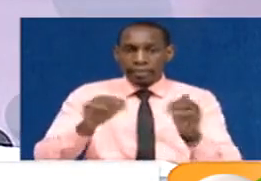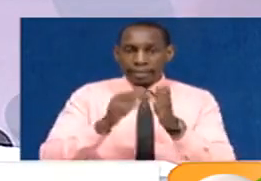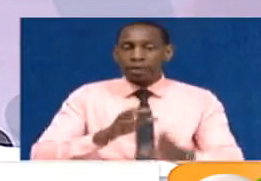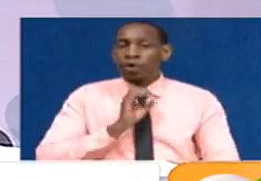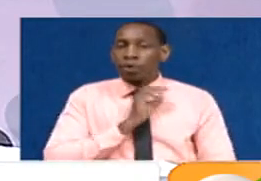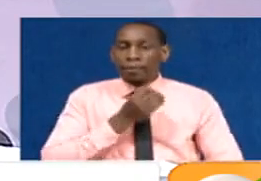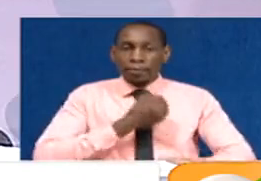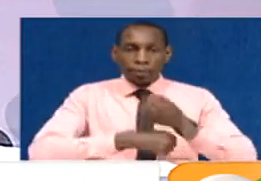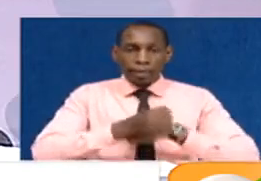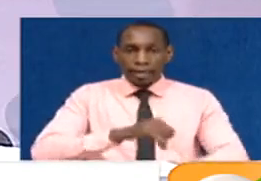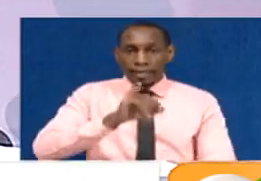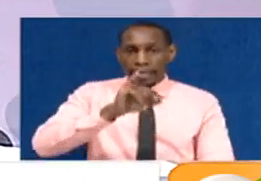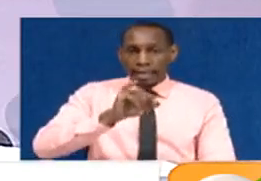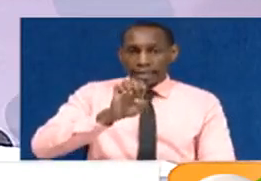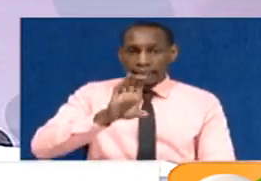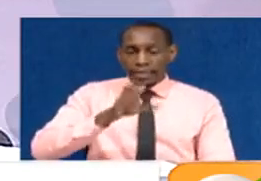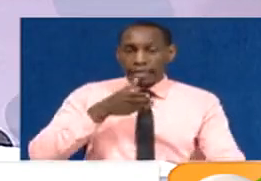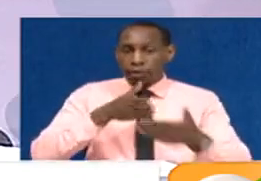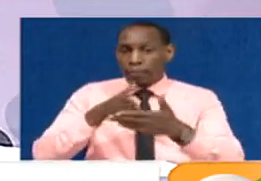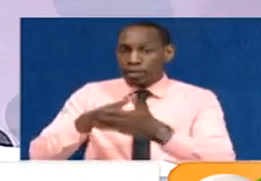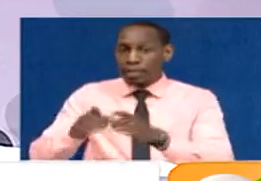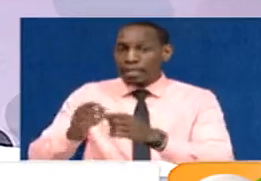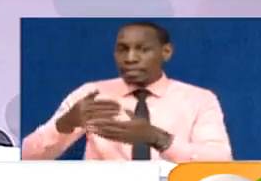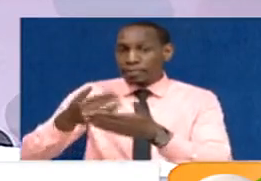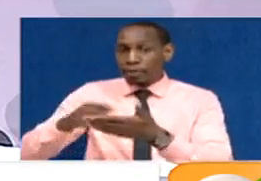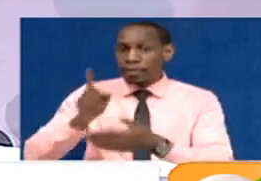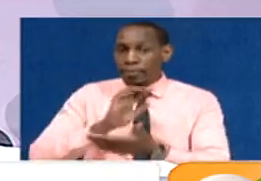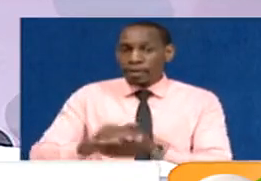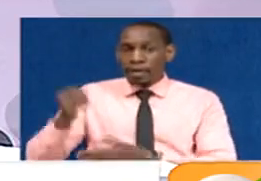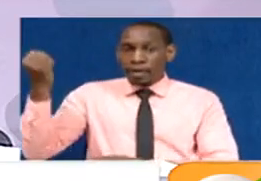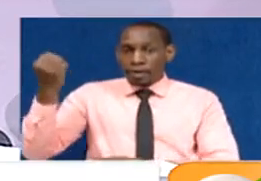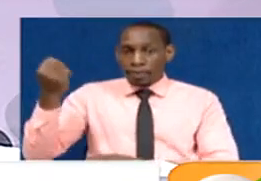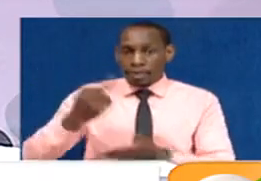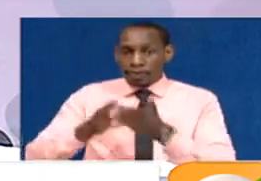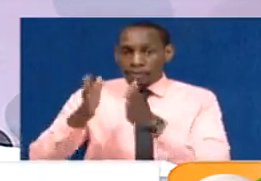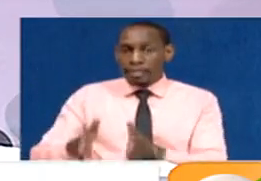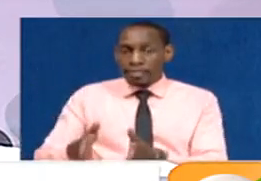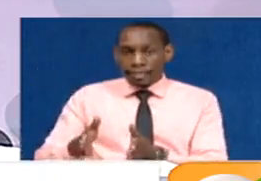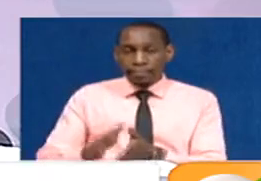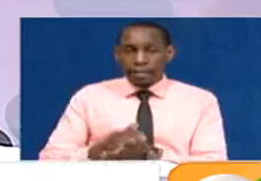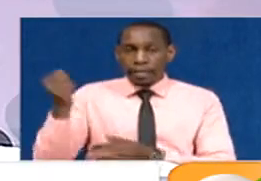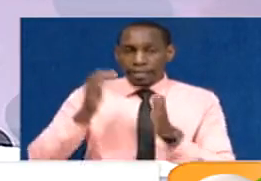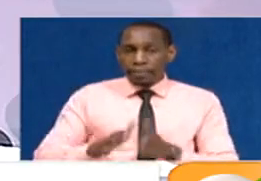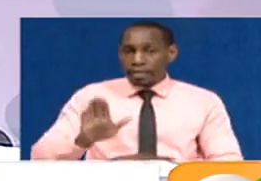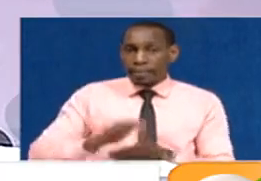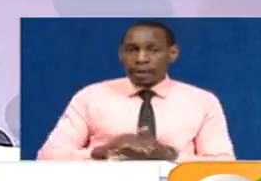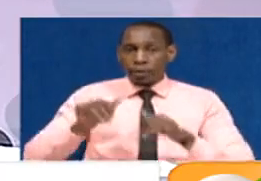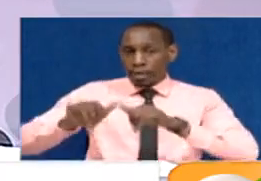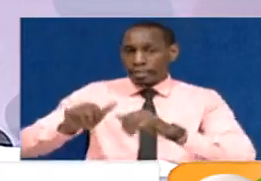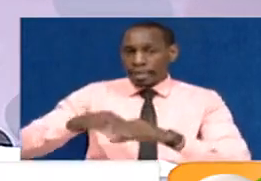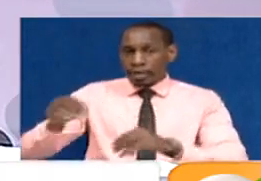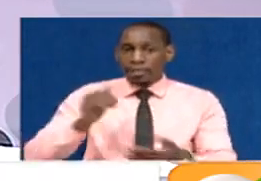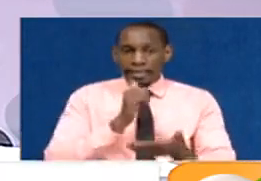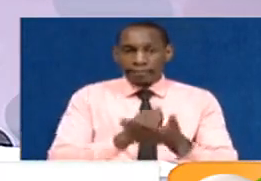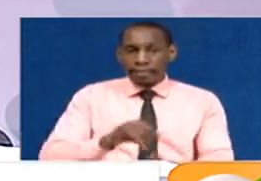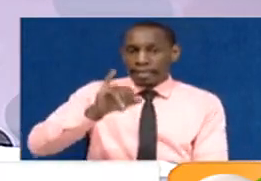wamelalamikia hatua ya tume ya uchaguzi kuwafungia nje licha ya kuidhinishwa na ofisi ya msajili wa vyama vya kisiasa. Wanasiasa hao waliokita kambi nje